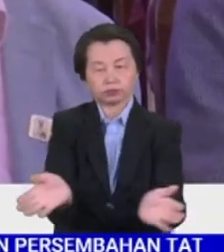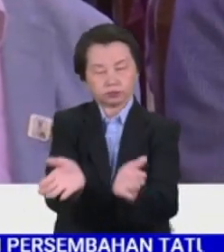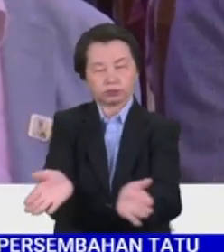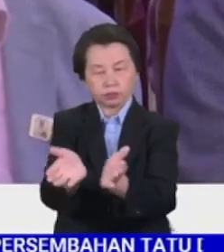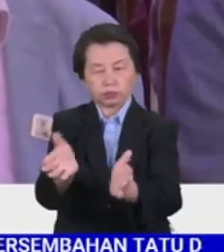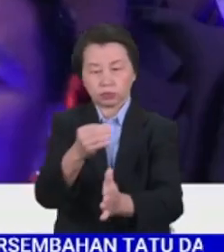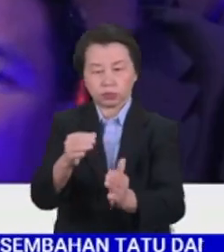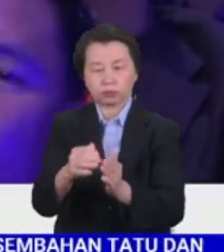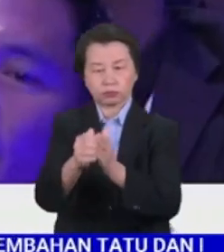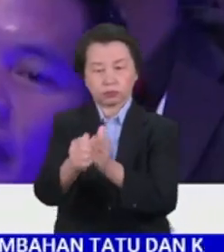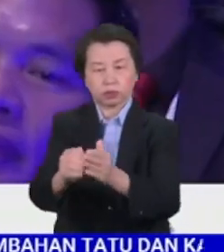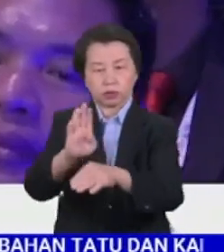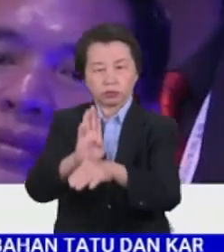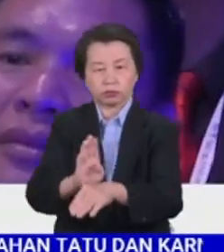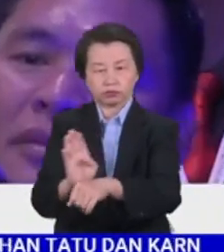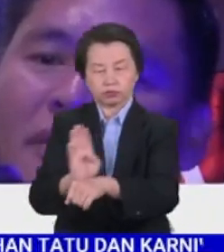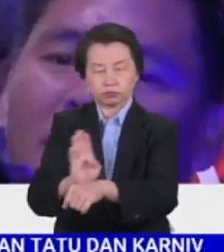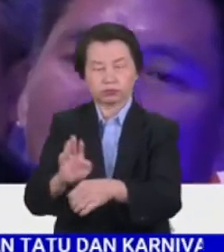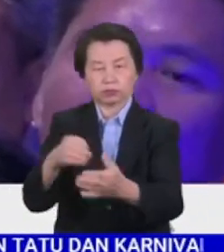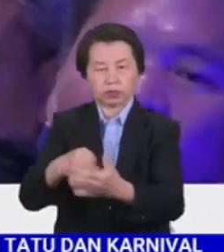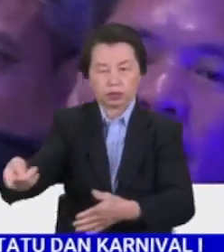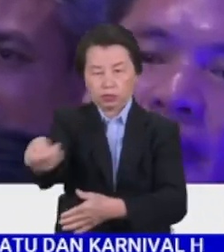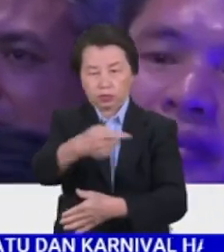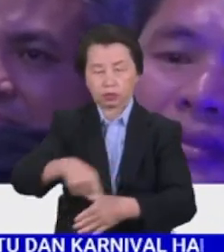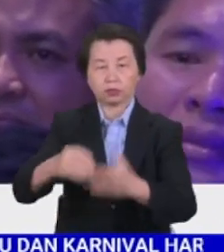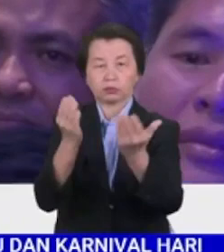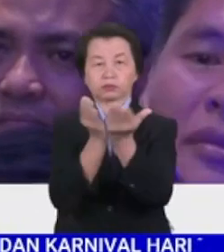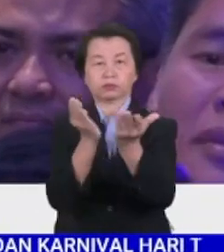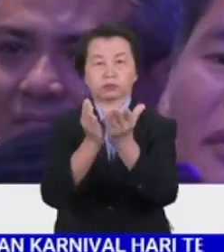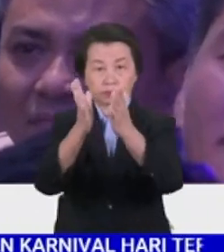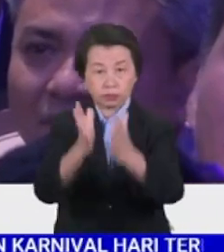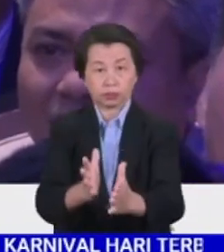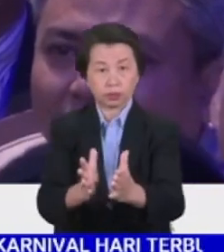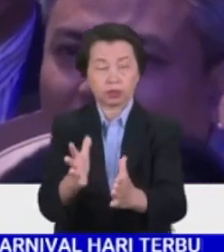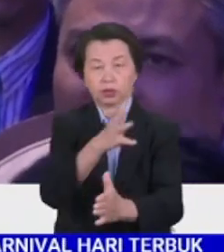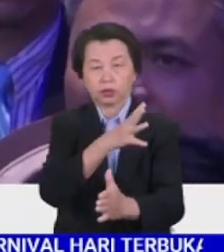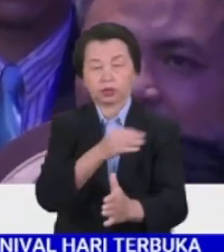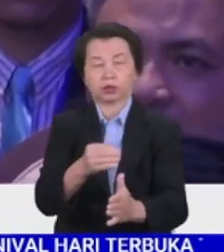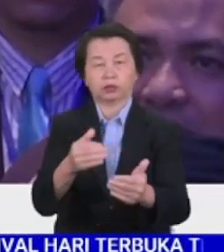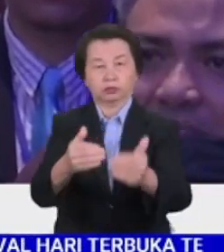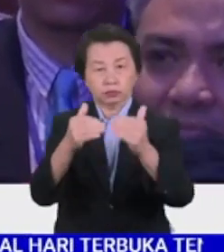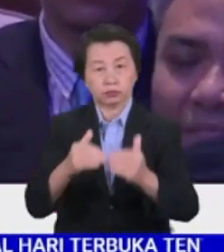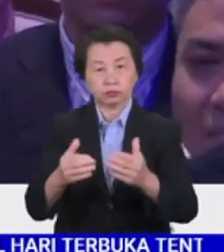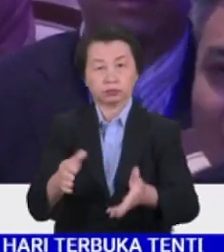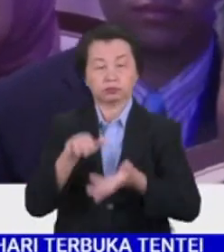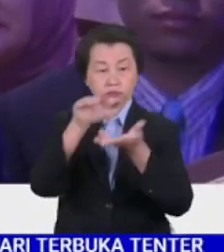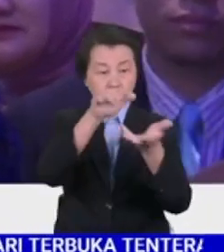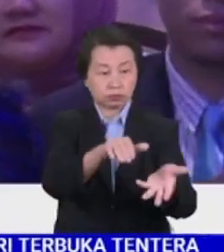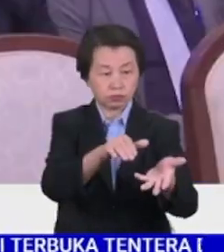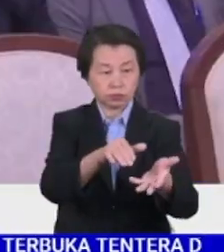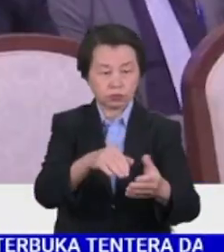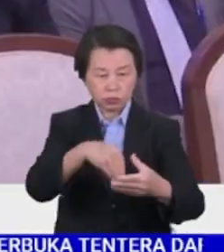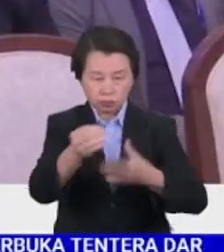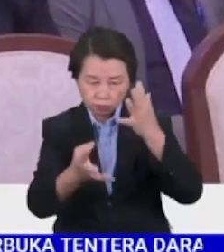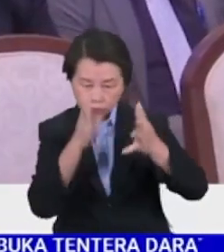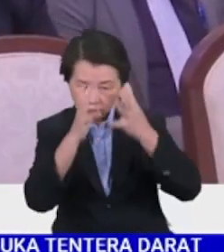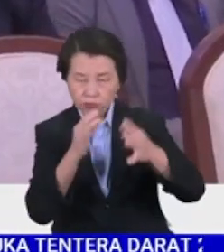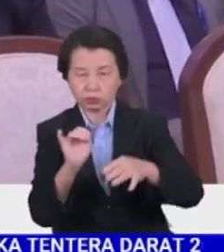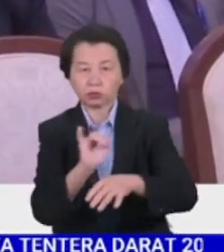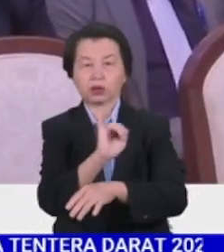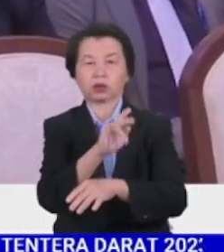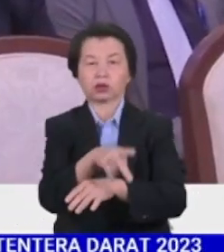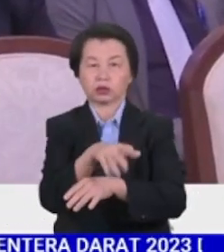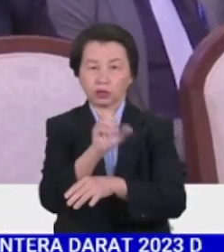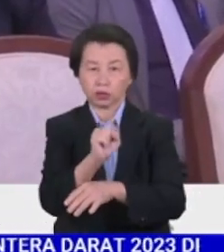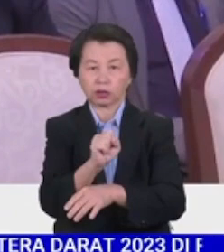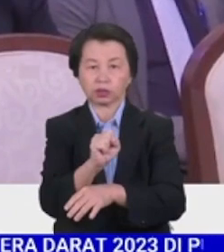menggalak dan memacu budaya keusahawanan dalam kalangan warga universiti, seterusnya menyumbang kepada penghasilan industri kecil